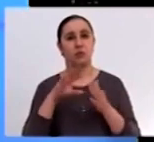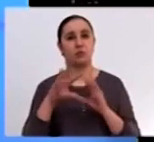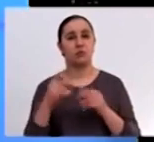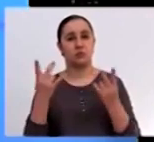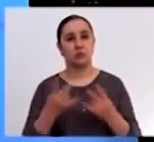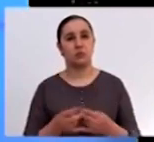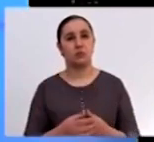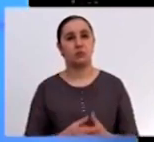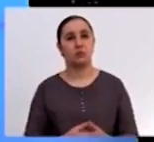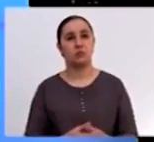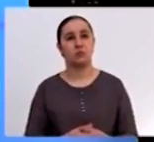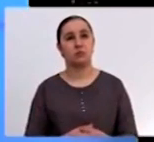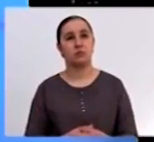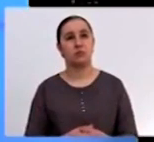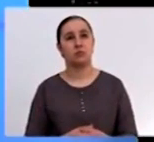kerak.